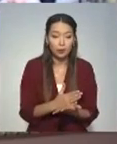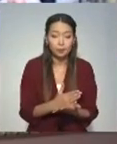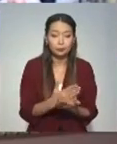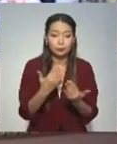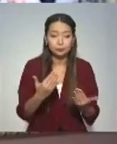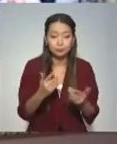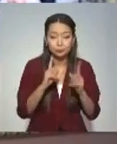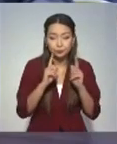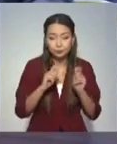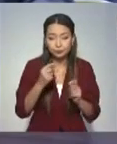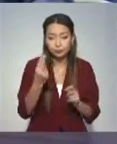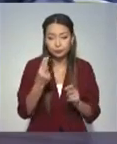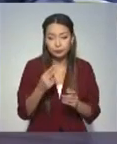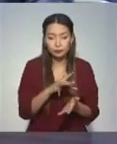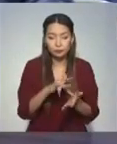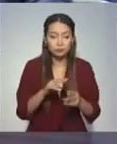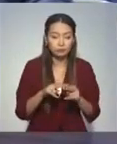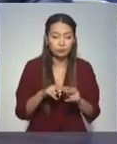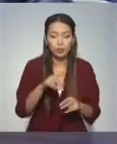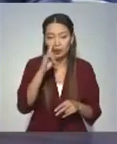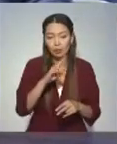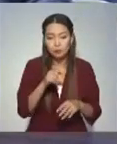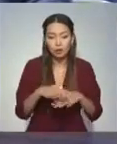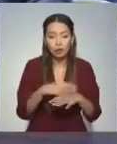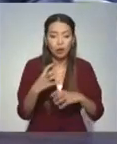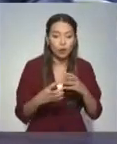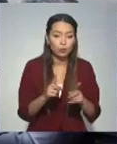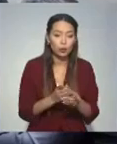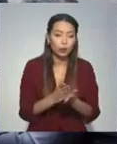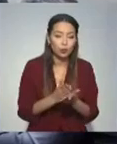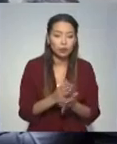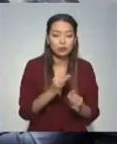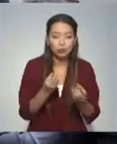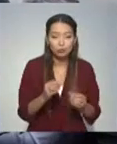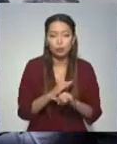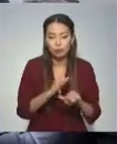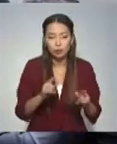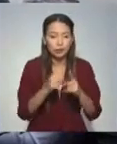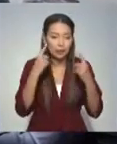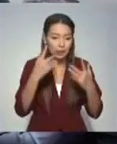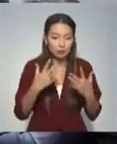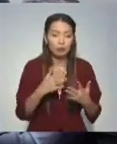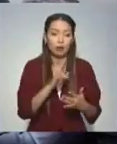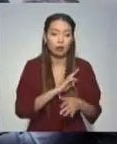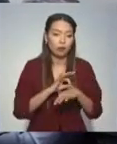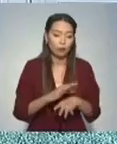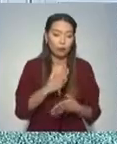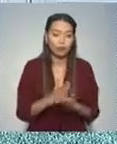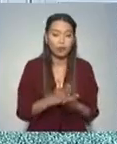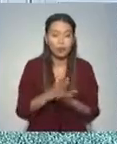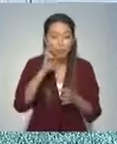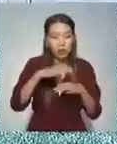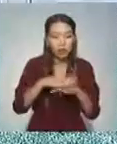жиындардың Астана қаласында өтуі Қазақстанның халықаралық саясаттағы өзіндік рөлін одан сайын айқындай түседі. Еліміздің саяси